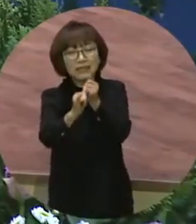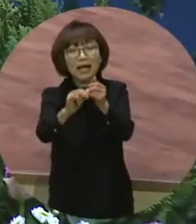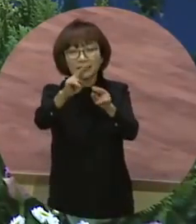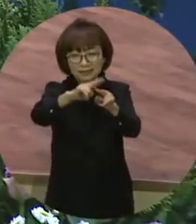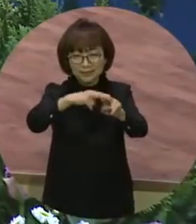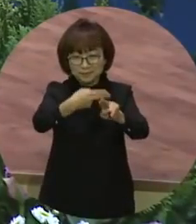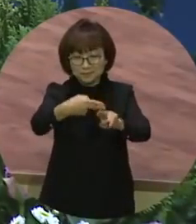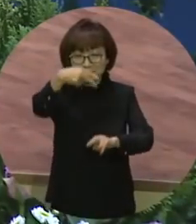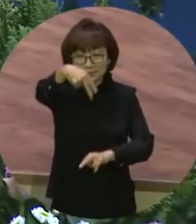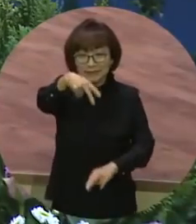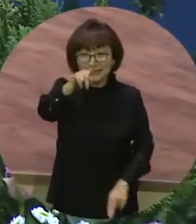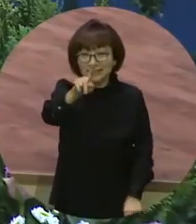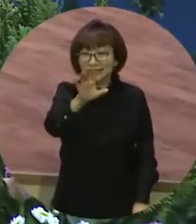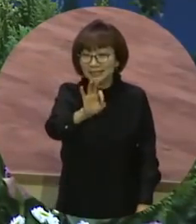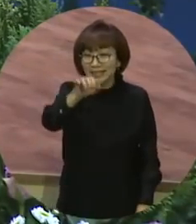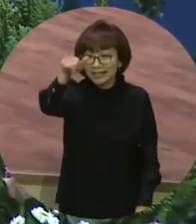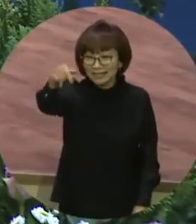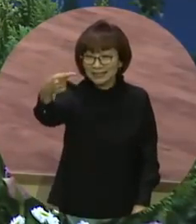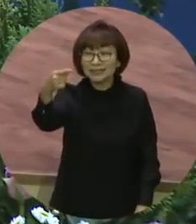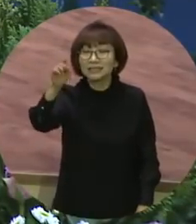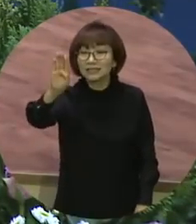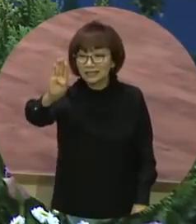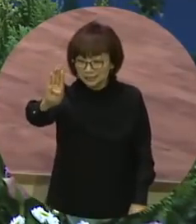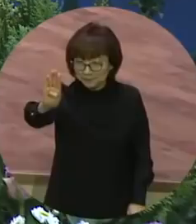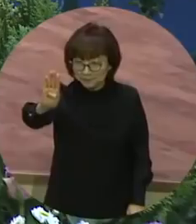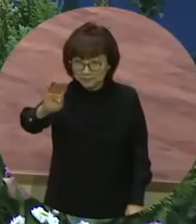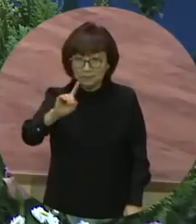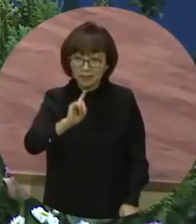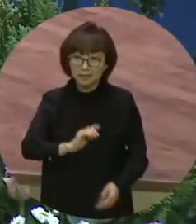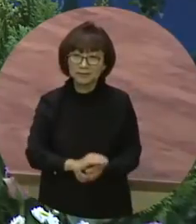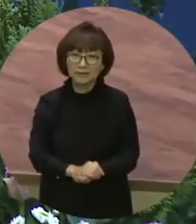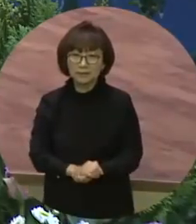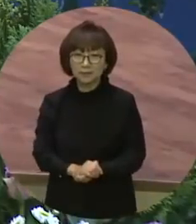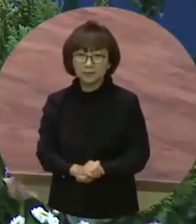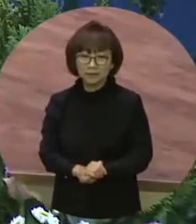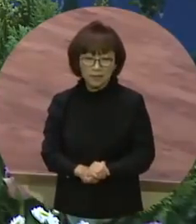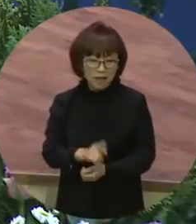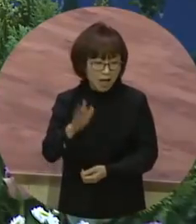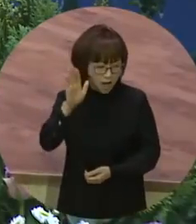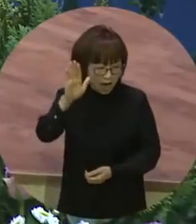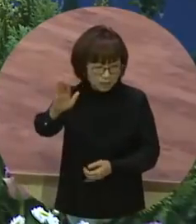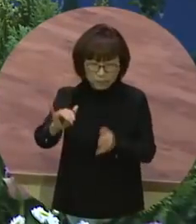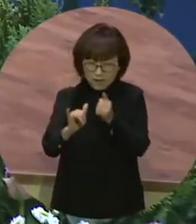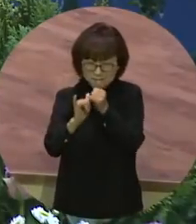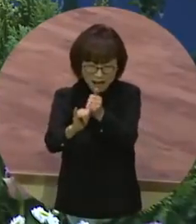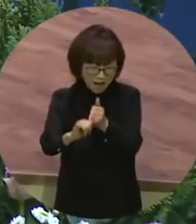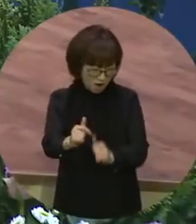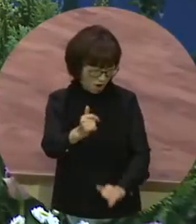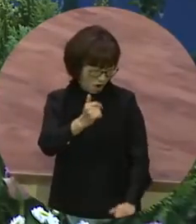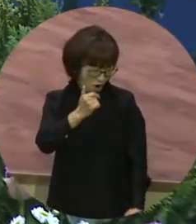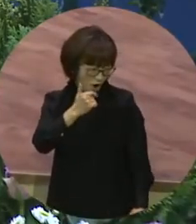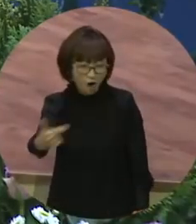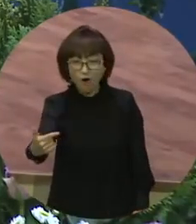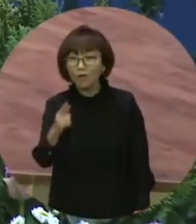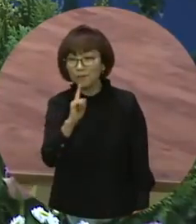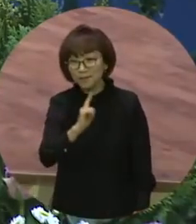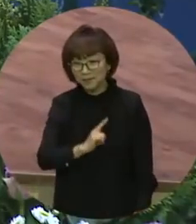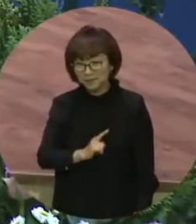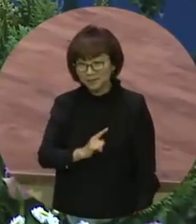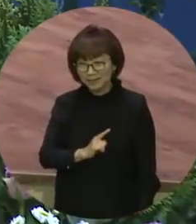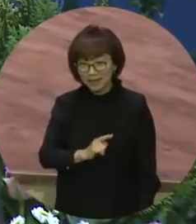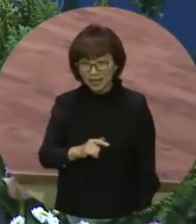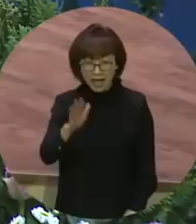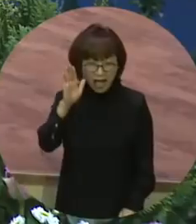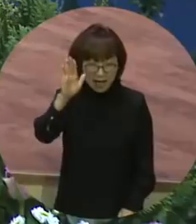원어적으로 해석을 하면요, 너의 상급은 지극히 클 것이다라는 뜻이에요. 지극히 클 것이다. 한마디로